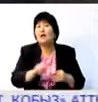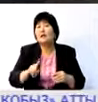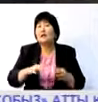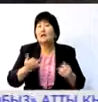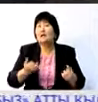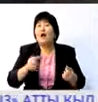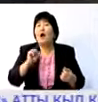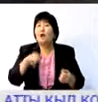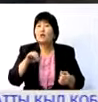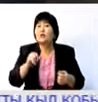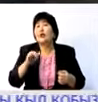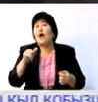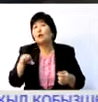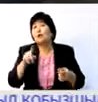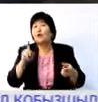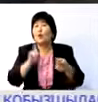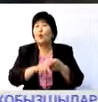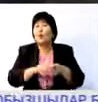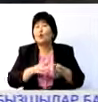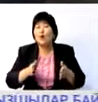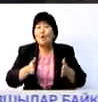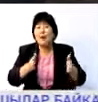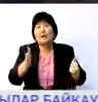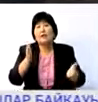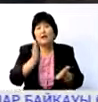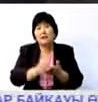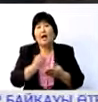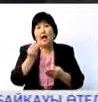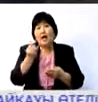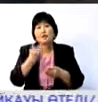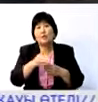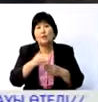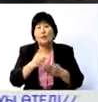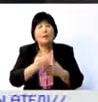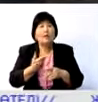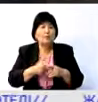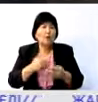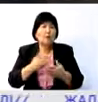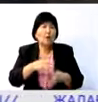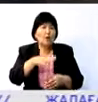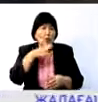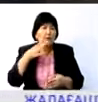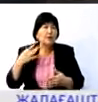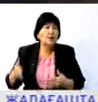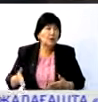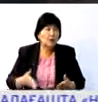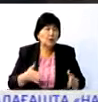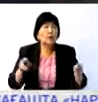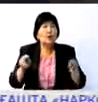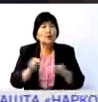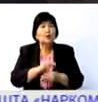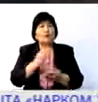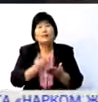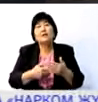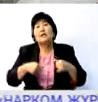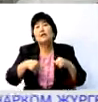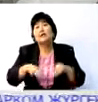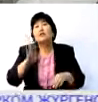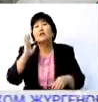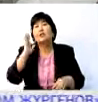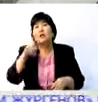аудан қосу деген бағытталған осы жолдарға ақша бөлініп жатыр. Бұл дегеніміз көптеген жолдардың жөндеу мәселесі шешіледі деген